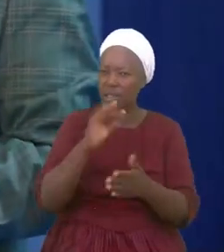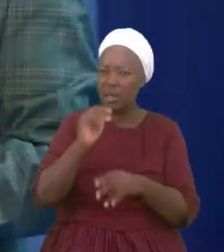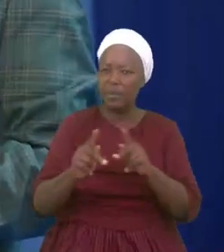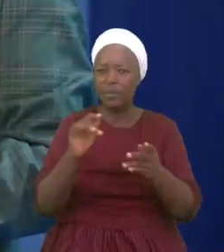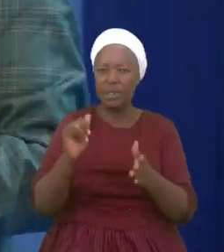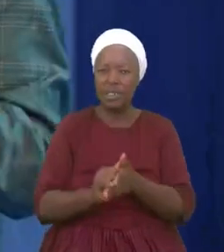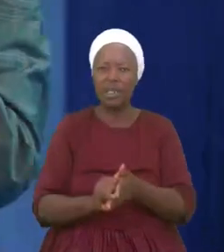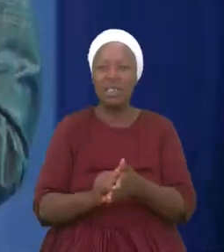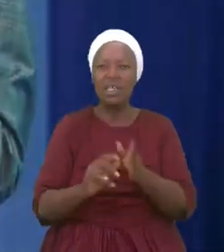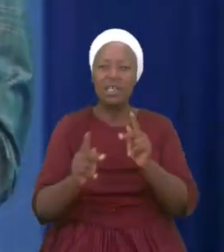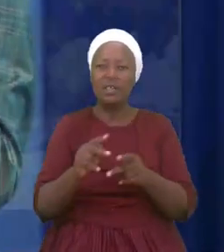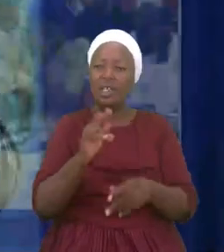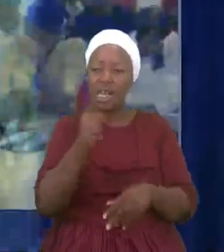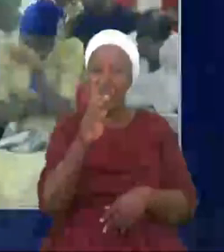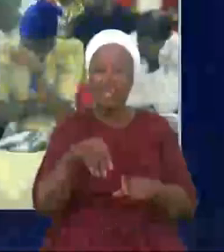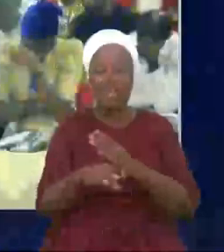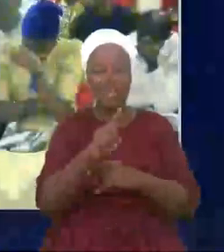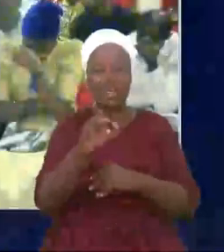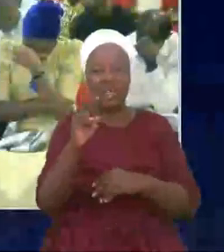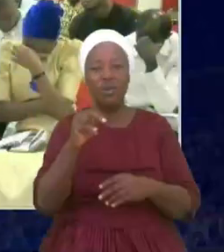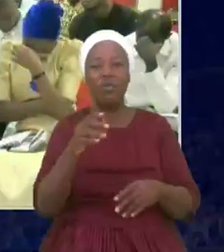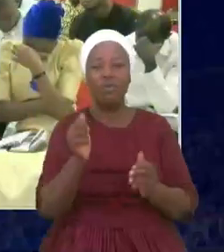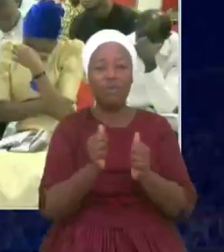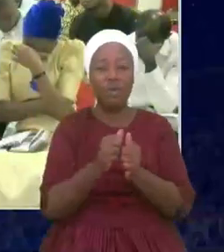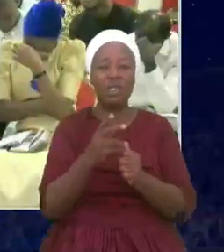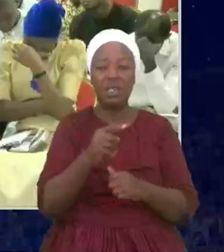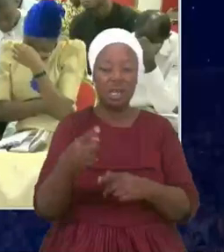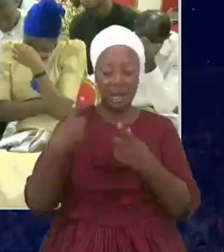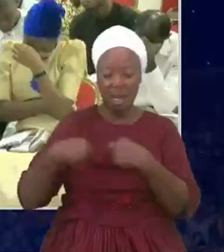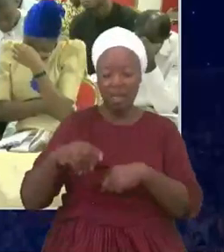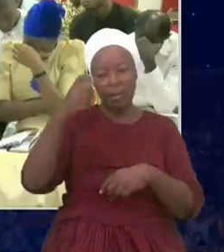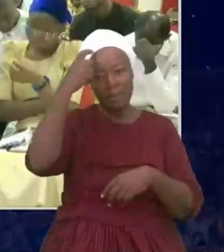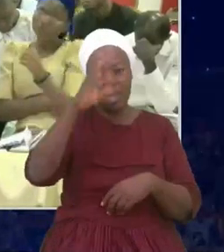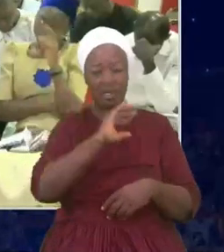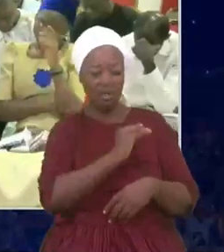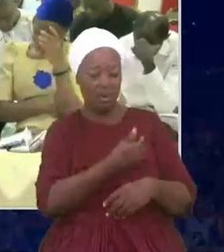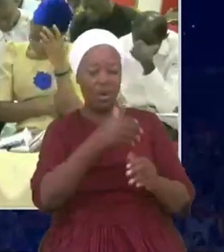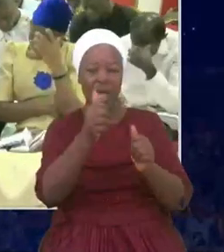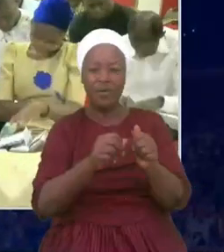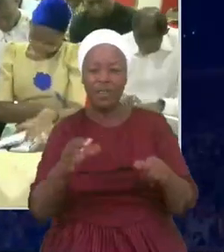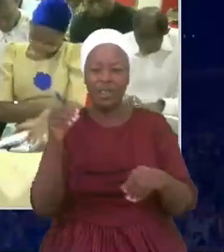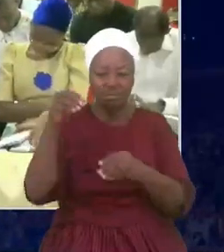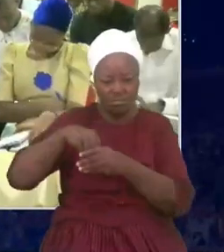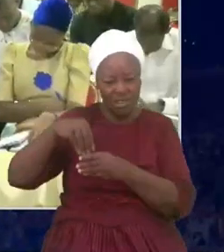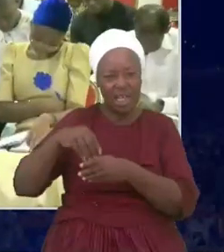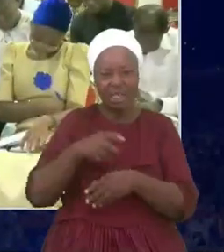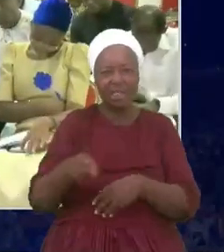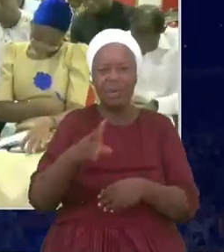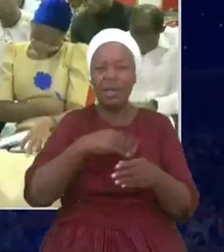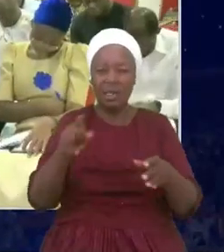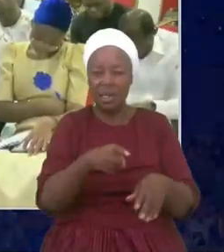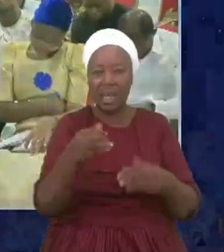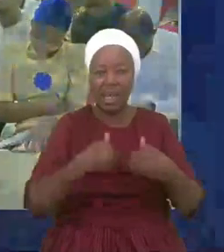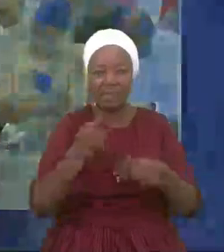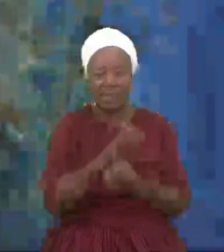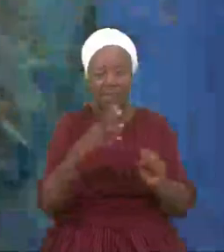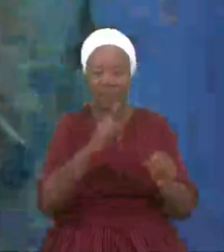justice ce sont les gens ils sont à Sion avec le cœur leur esprit leur âme